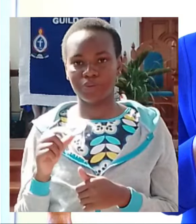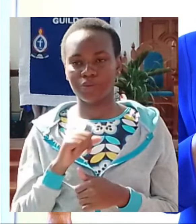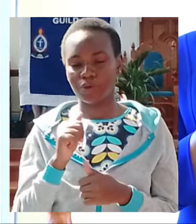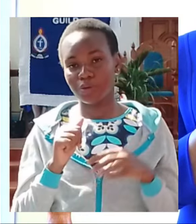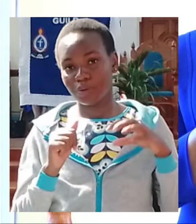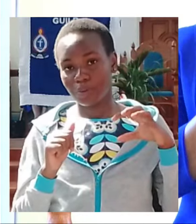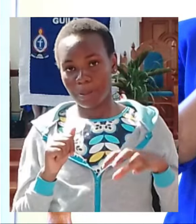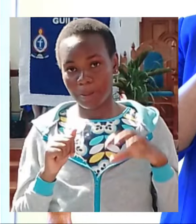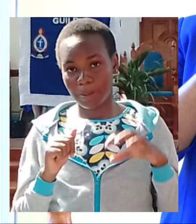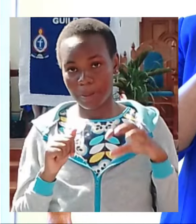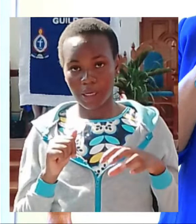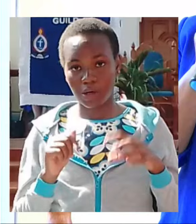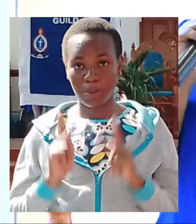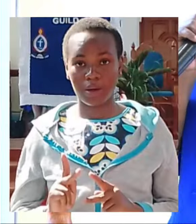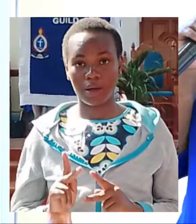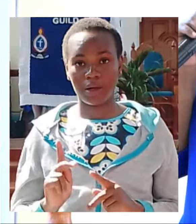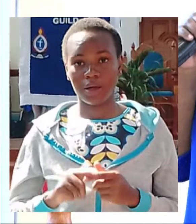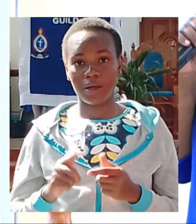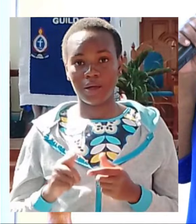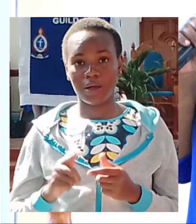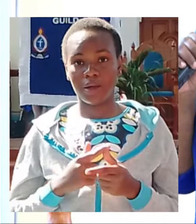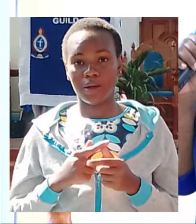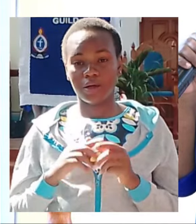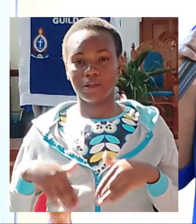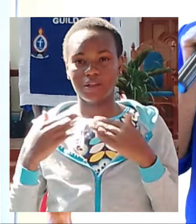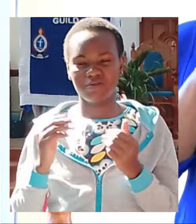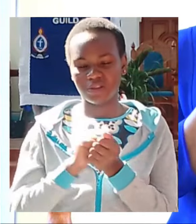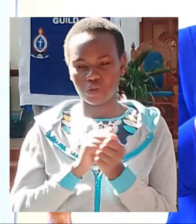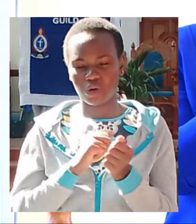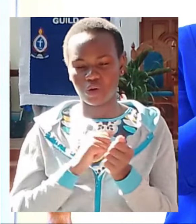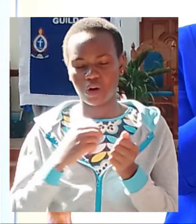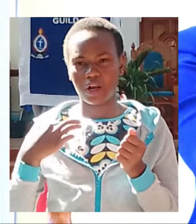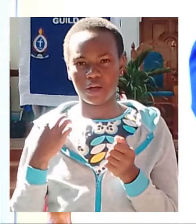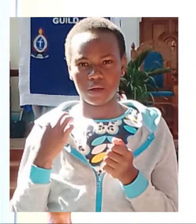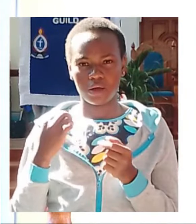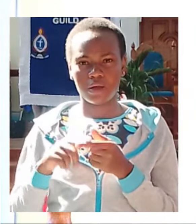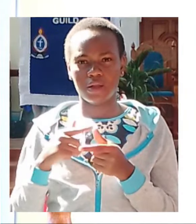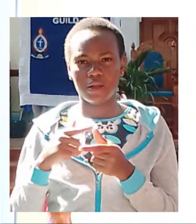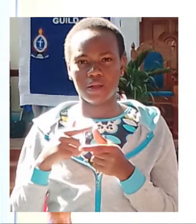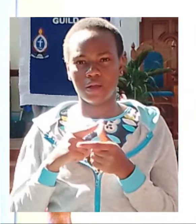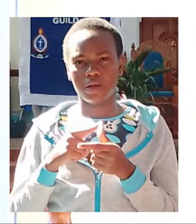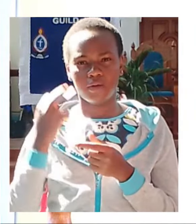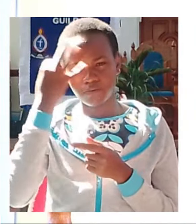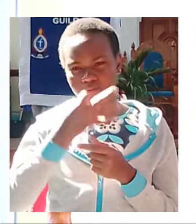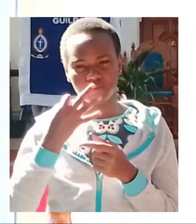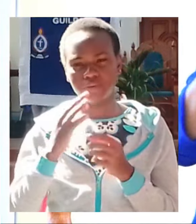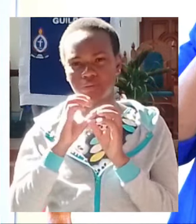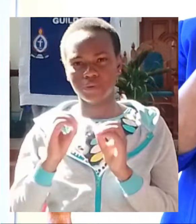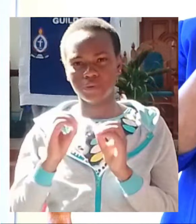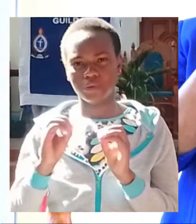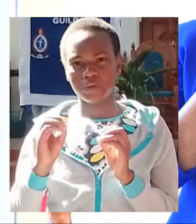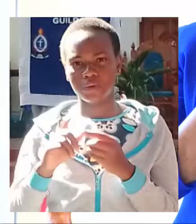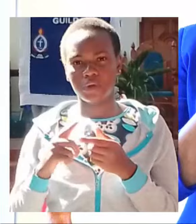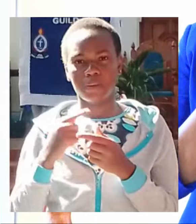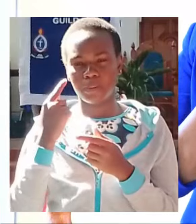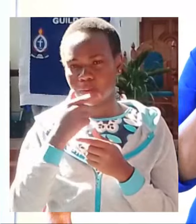conductor. Irrespective kama amevaa matambara, irrespective kama hakuoga uso asubuhi, irrespective kama